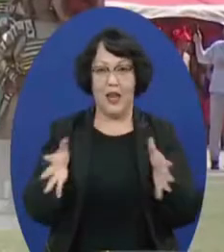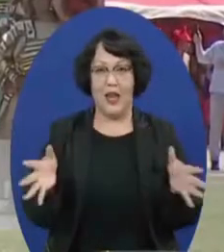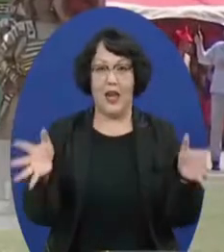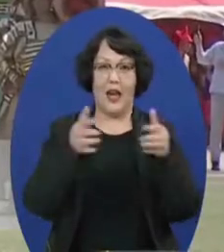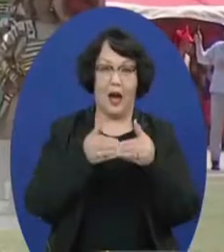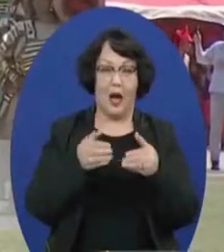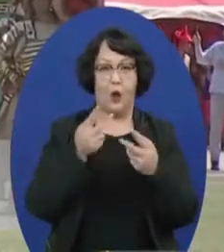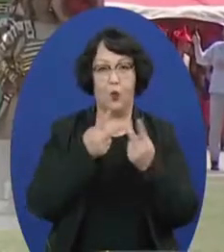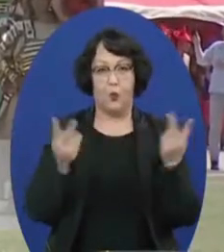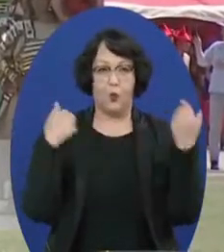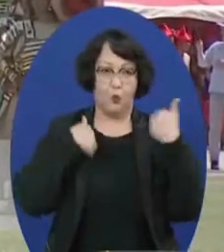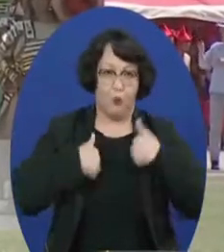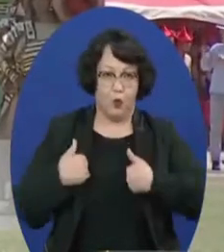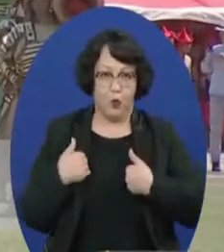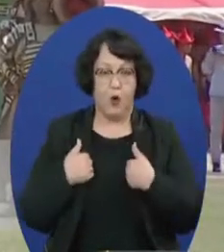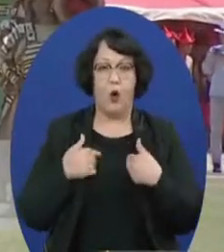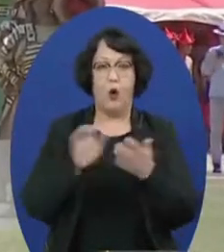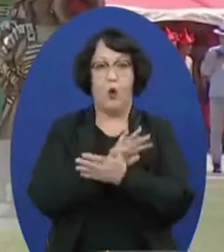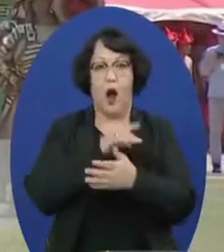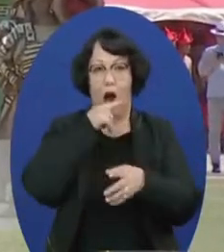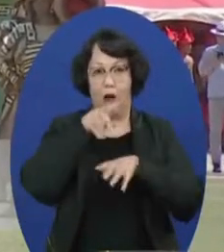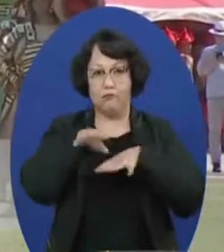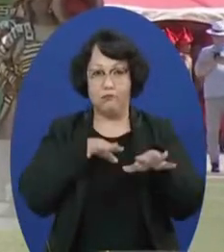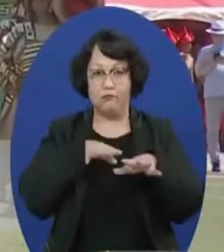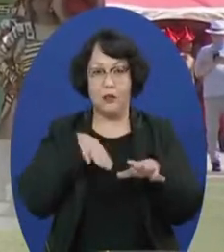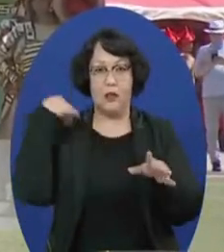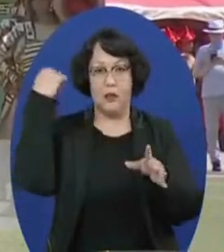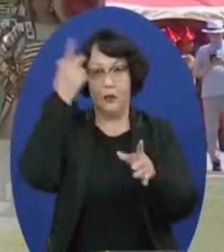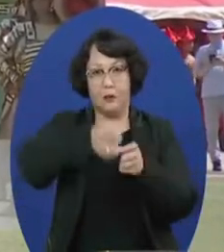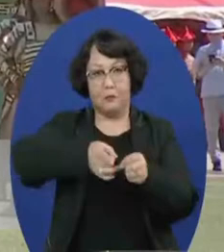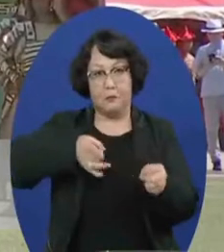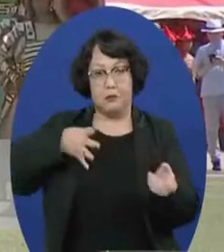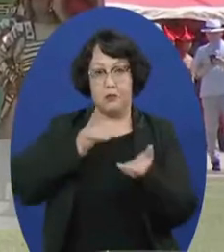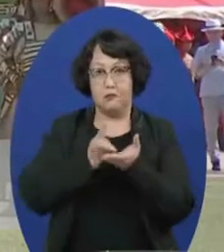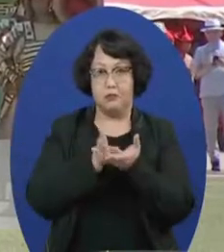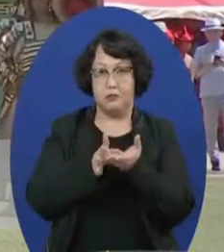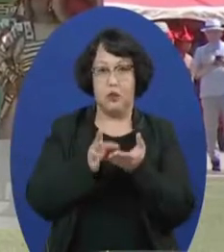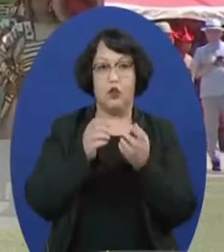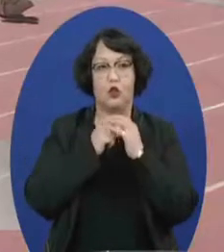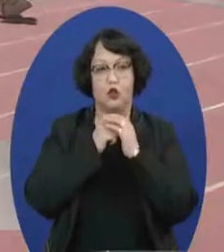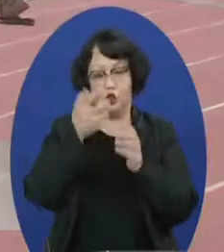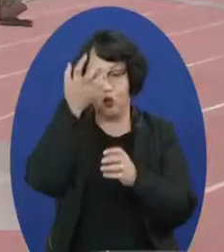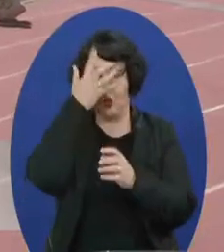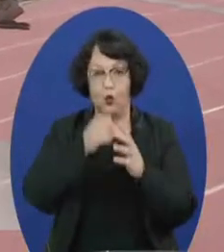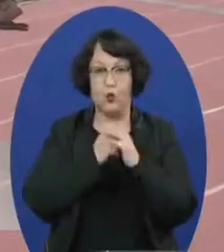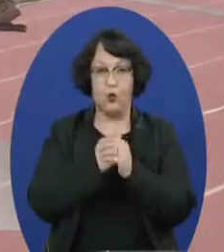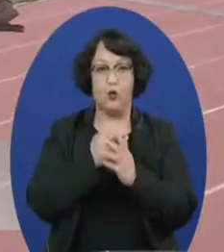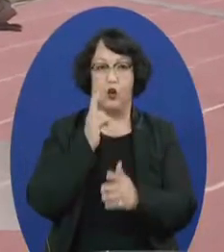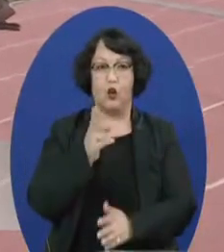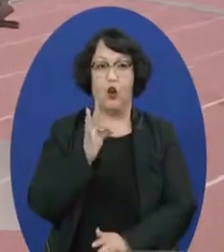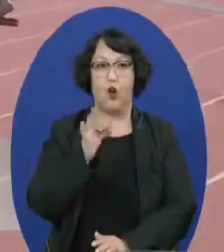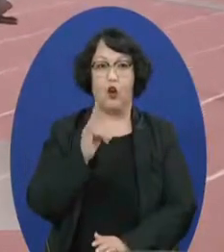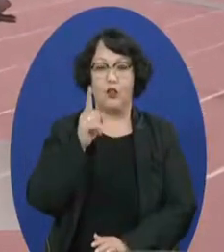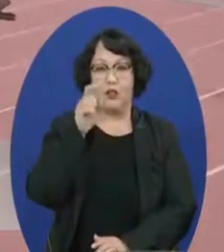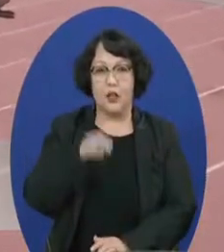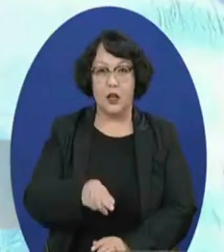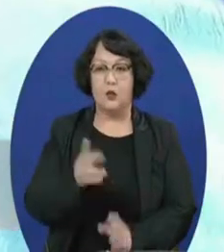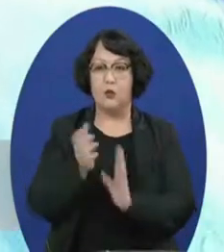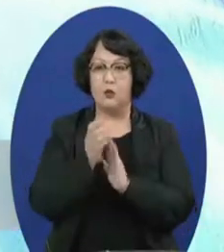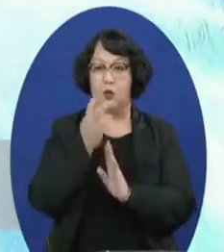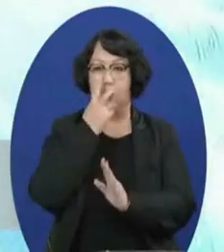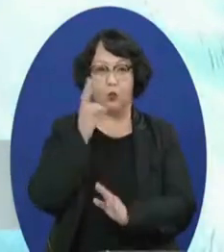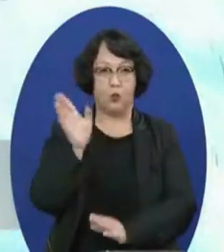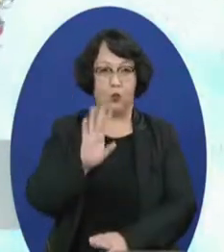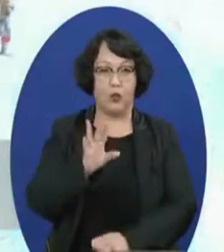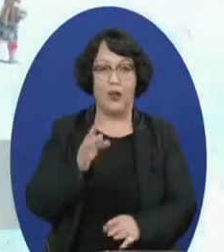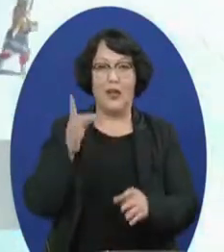хаал, үндэсний бүхий барилдаан, хурдан морины уралдаан, үндэсний сурын шагаан харваа, төрийн хүндэтгэлийн концертыг үзэгчгүй зохион байгуулж, радио